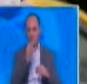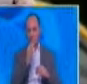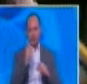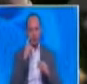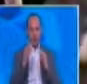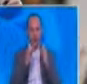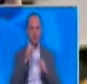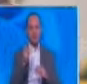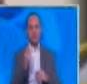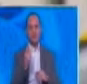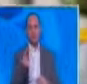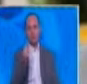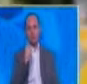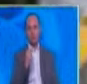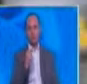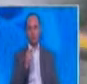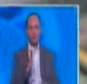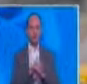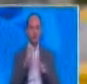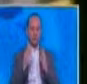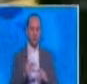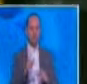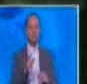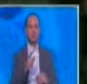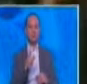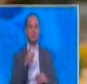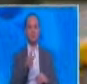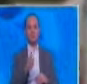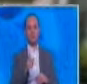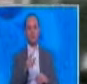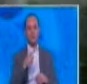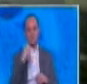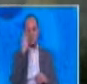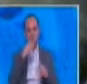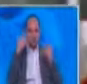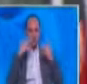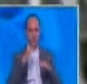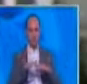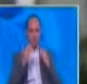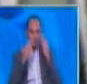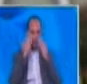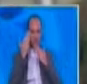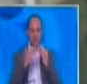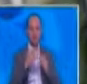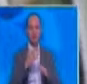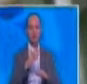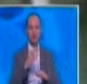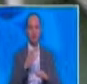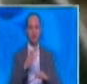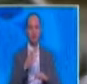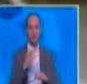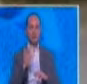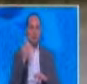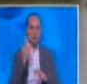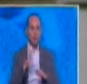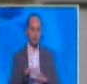Bunlar tamamen yine virüsün bulaşmasına neden olacak şeyler. Ya da yüzünüz terli, elinizle gözünüzü yüzünüzü